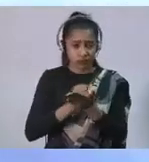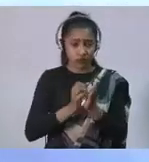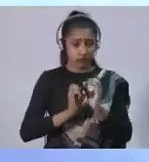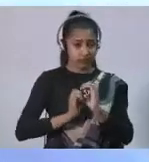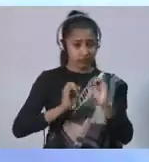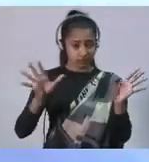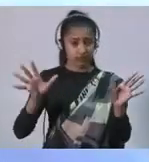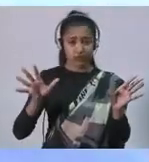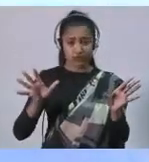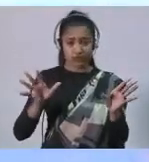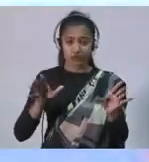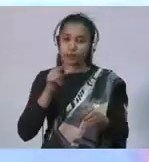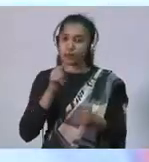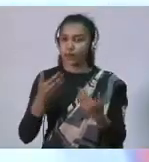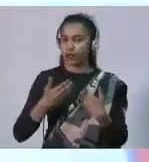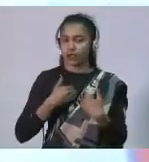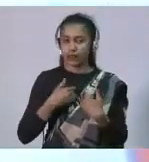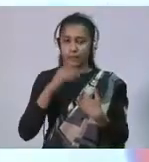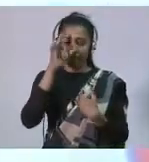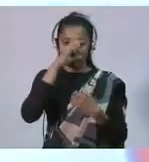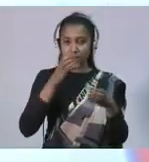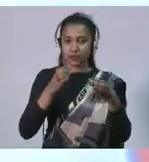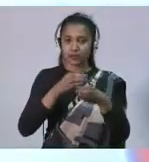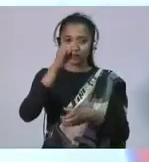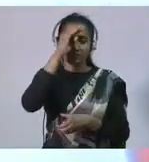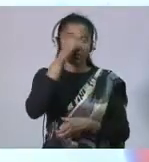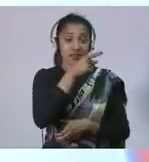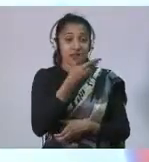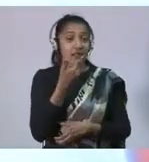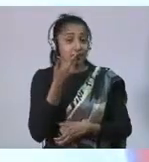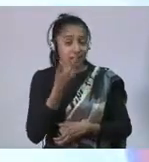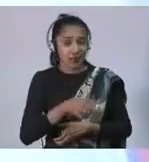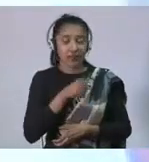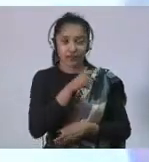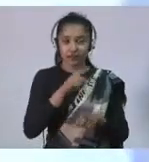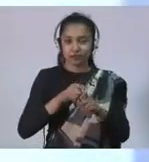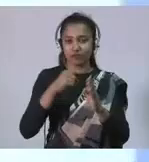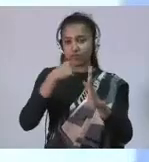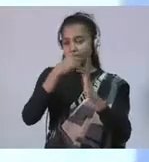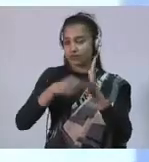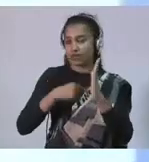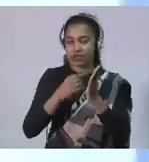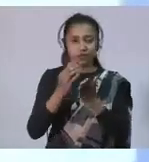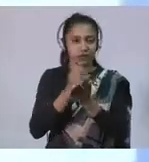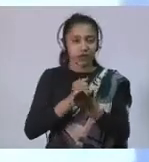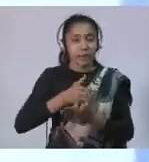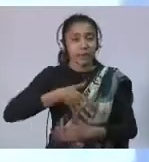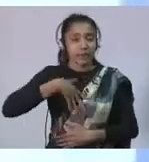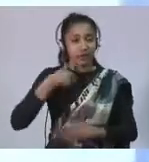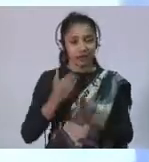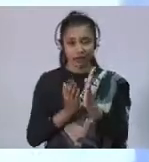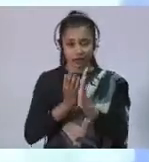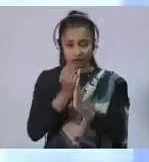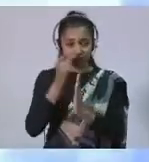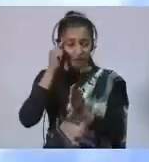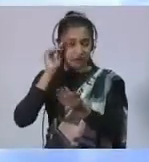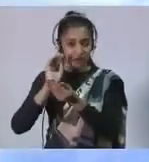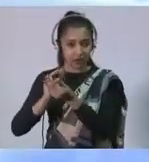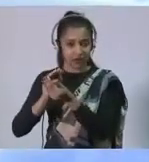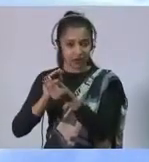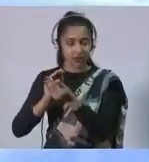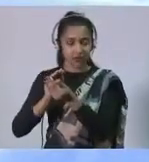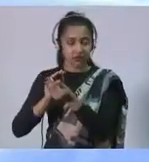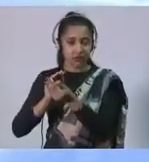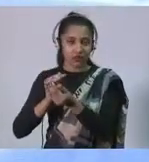හෙළිදරව් කිරීමට අපගේ පක්ෂ නායකත්වයට හැකිවීම රටේ ජනතාවගේ මූලික අයිතිවාසිකම් ආරක්ෂා කිරීමක්